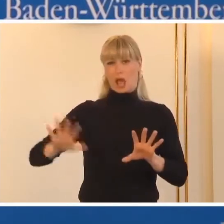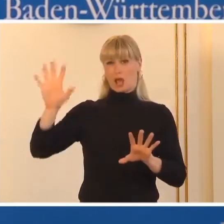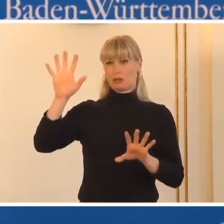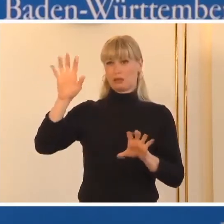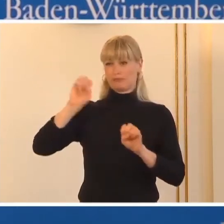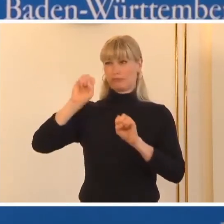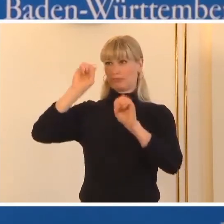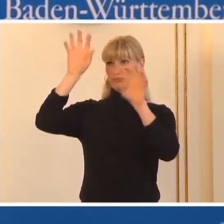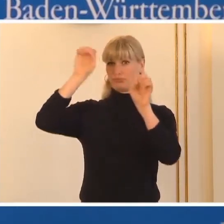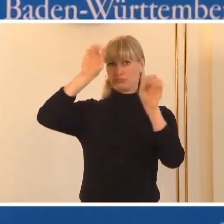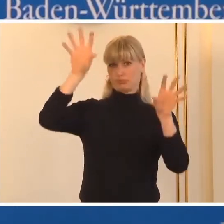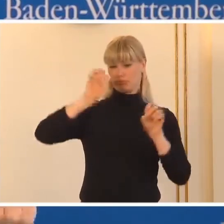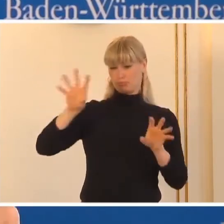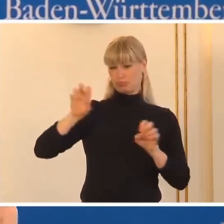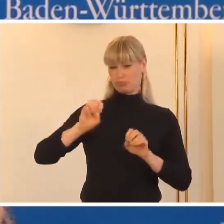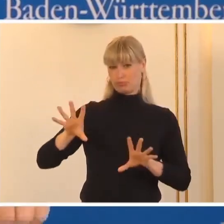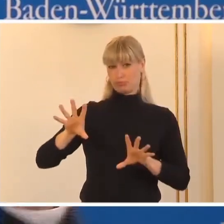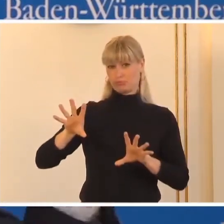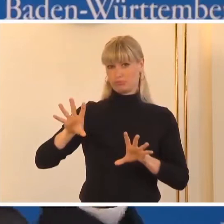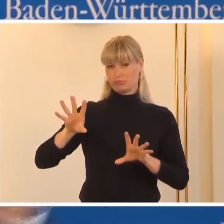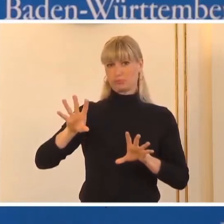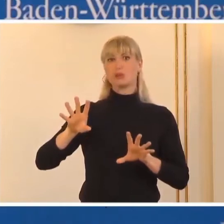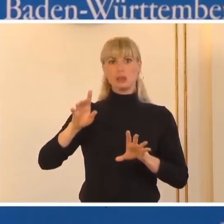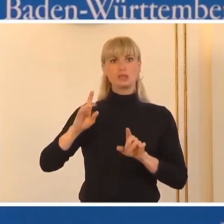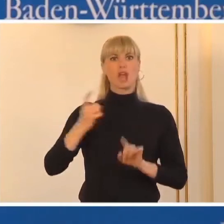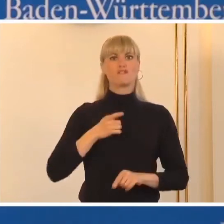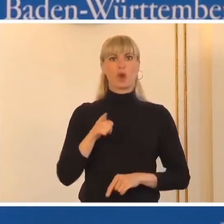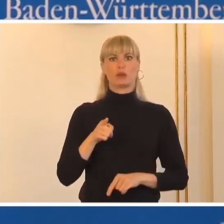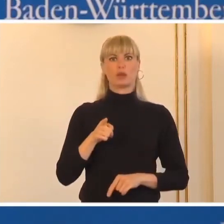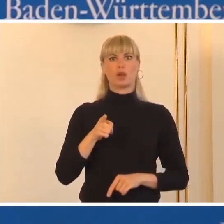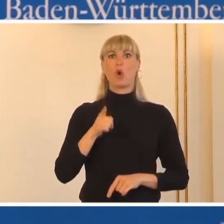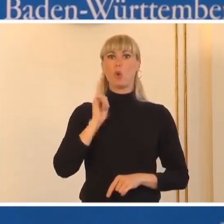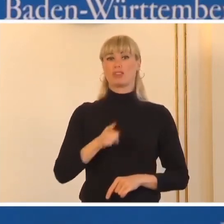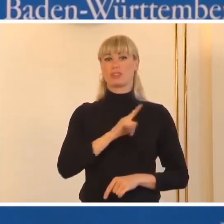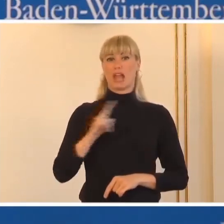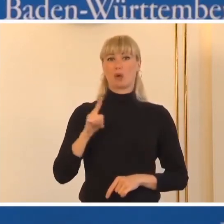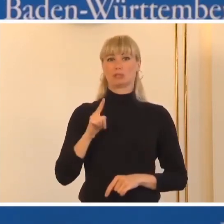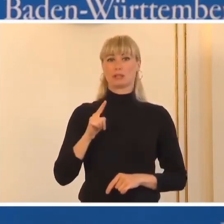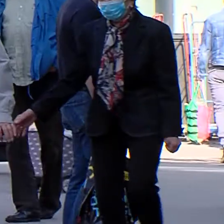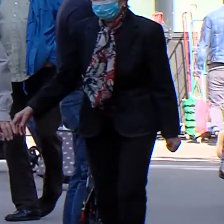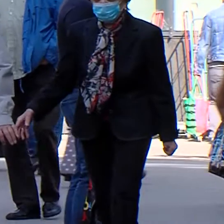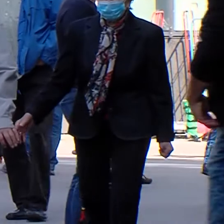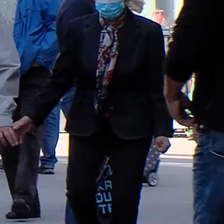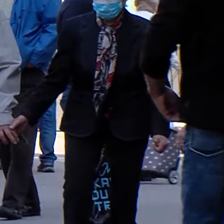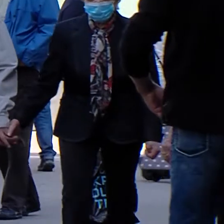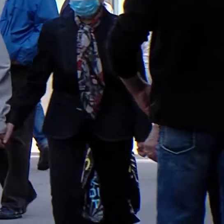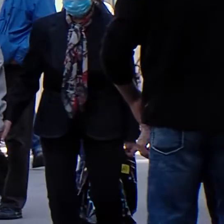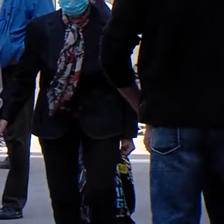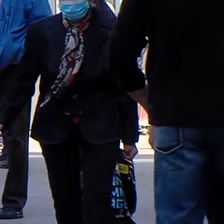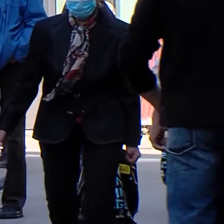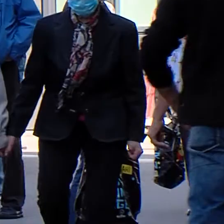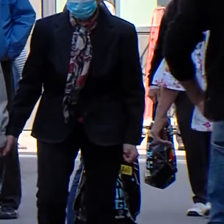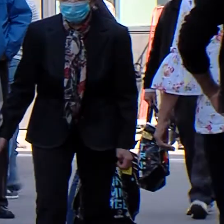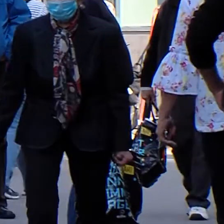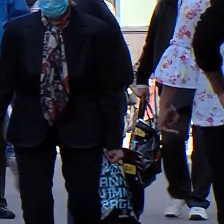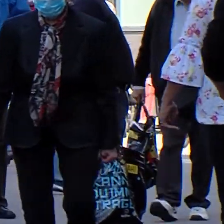100.000 davon in den Zeiten der Kontaktbeschränkung ereignet haben. Genau das sollte